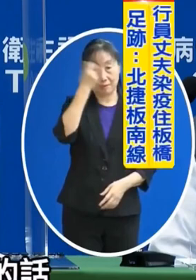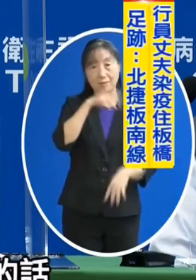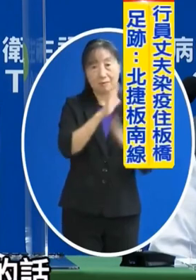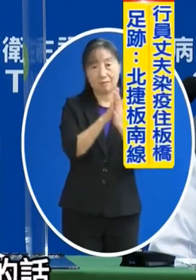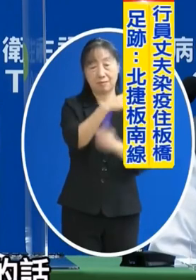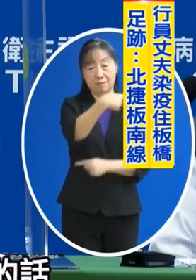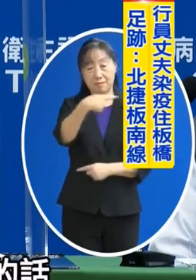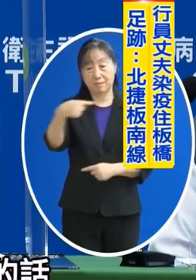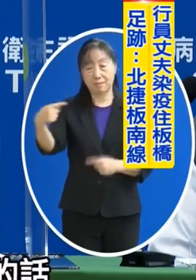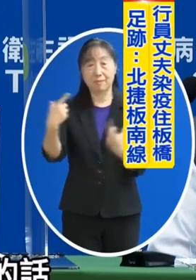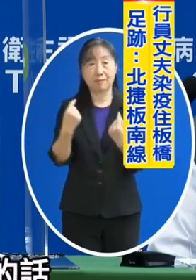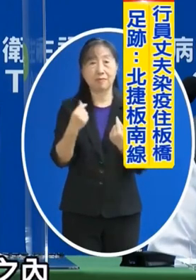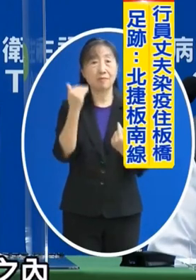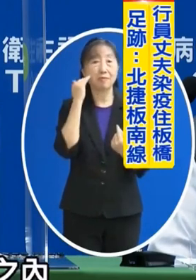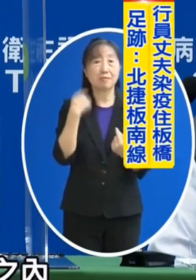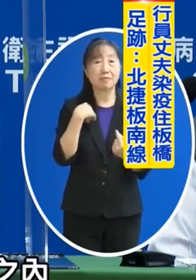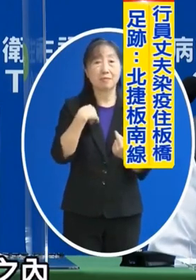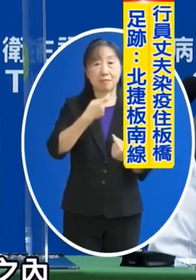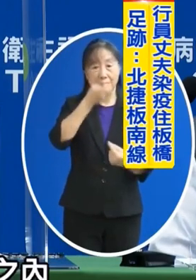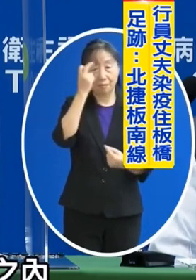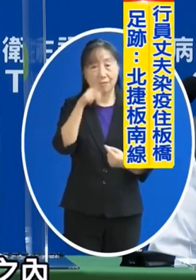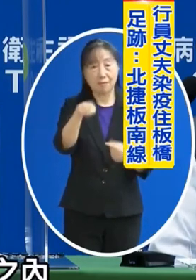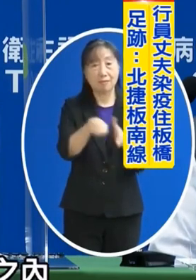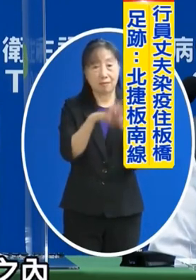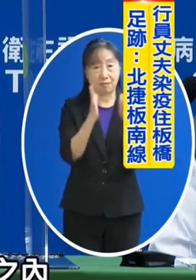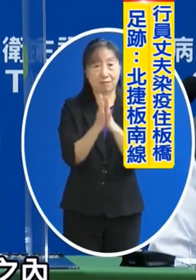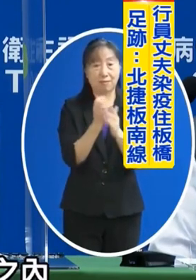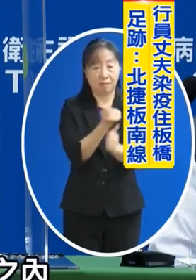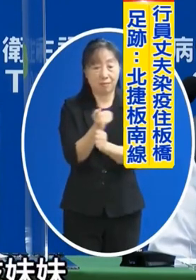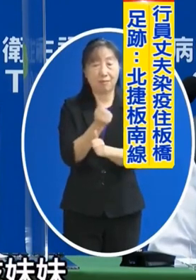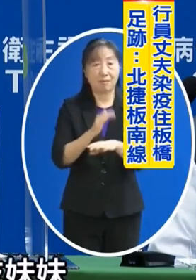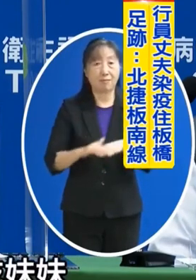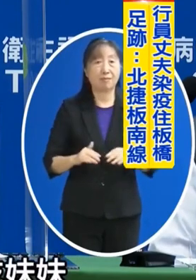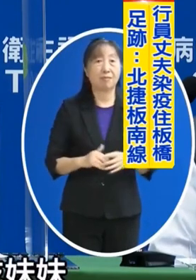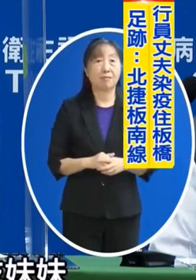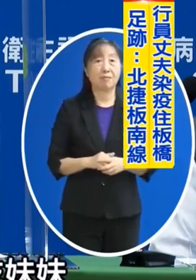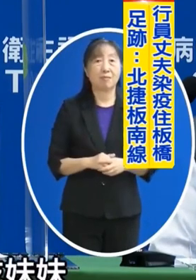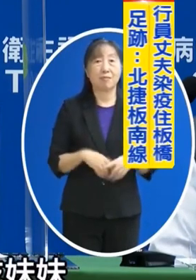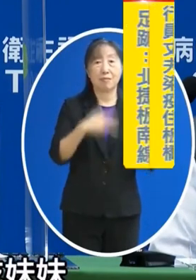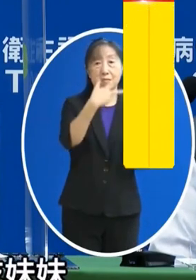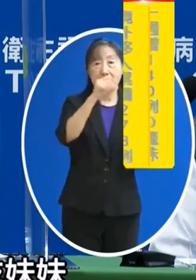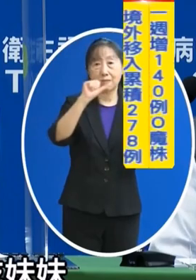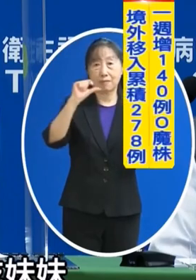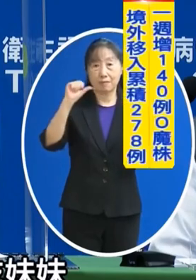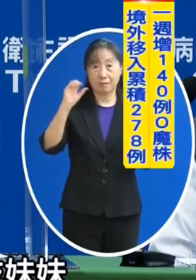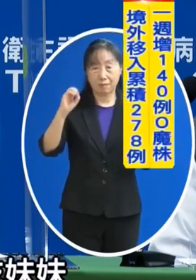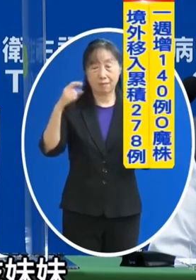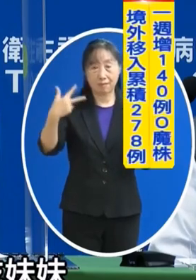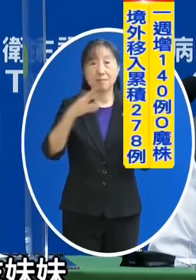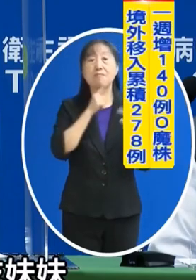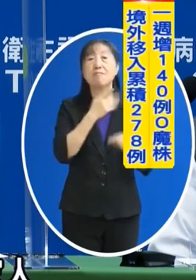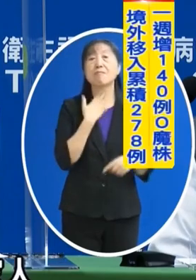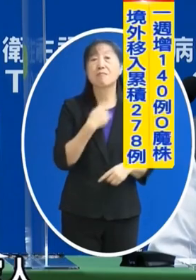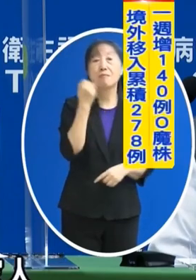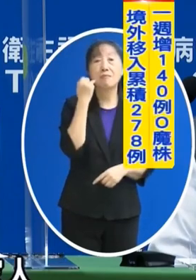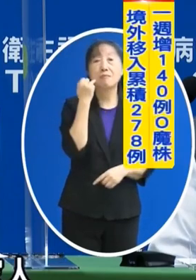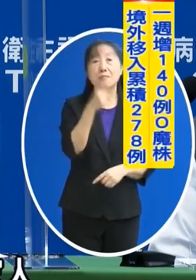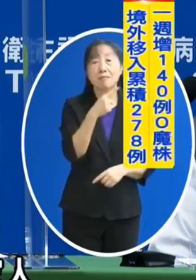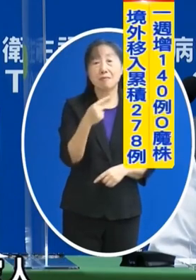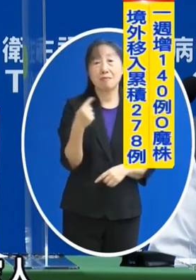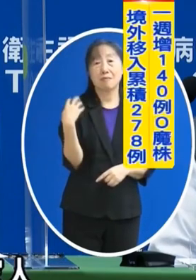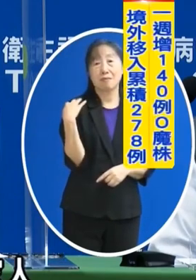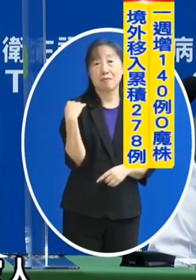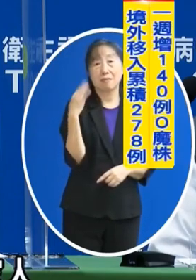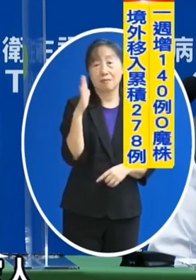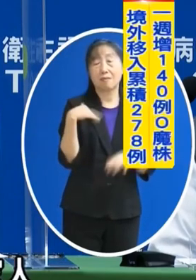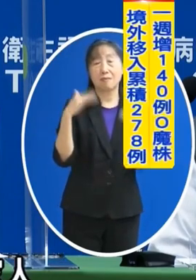相对的有个案的话，那也是在控制范围之内。不过这个17507这干妹妹前两天她有两